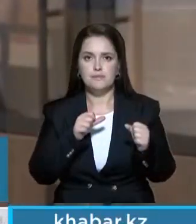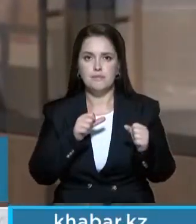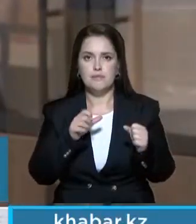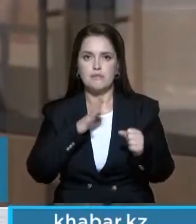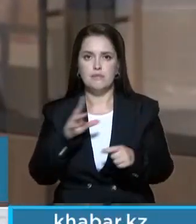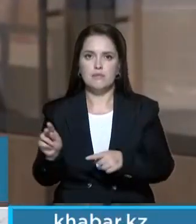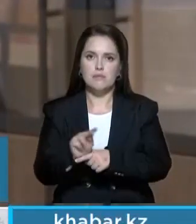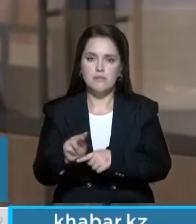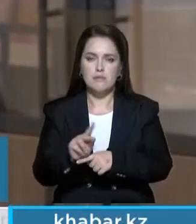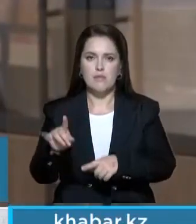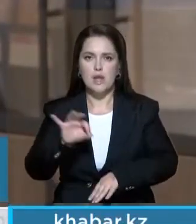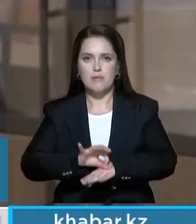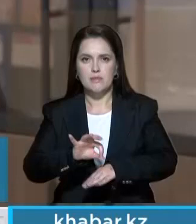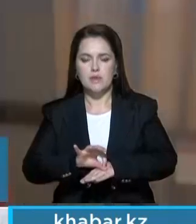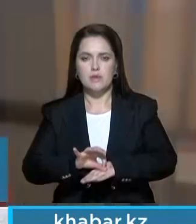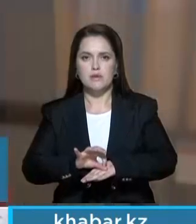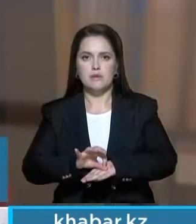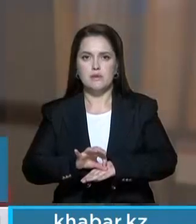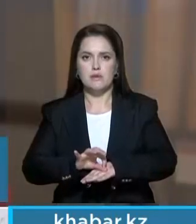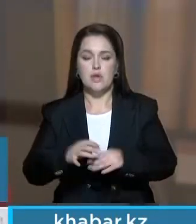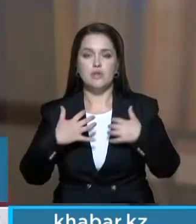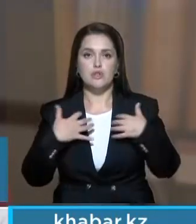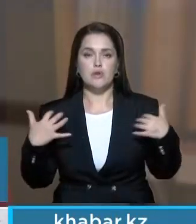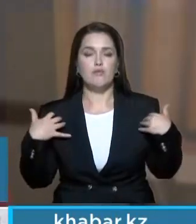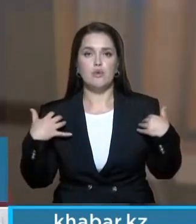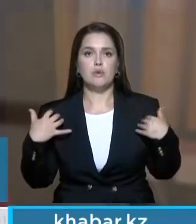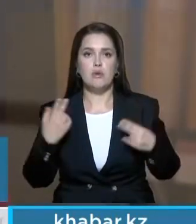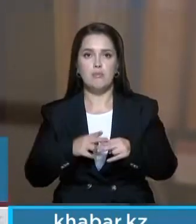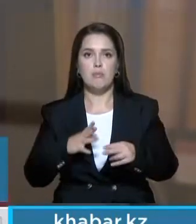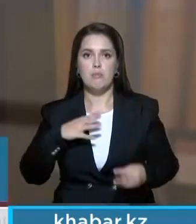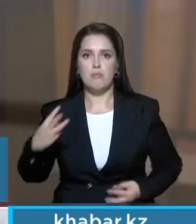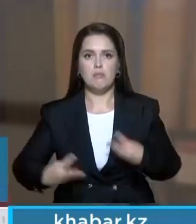подвергались лечению или проходили профилактическое лечение. Животные, которые были